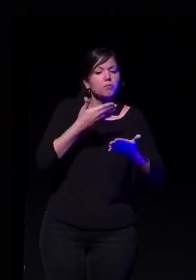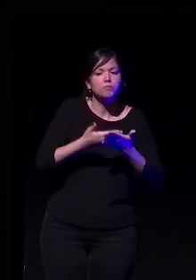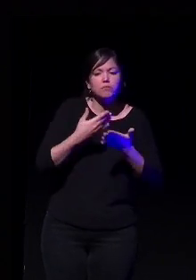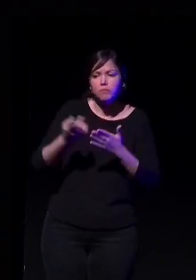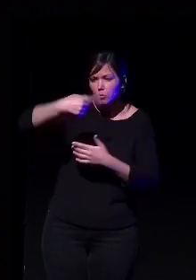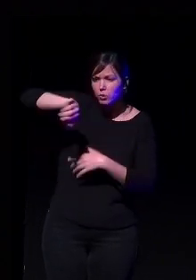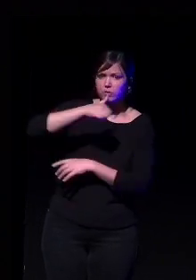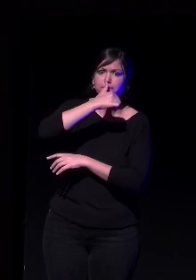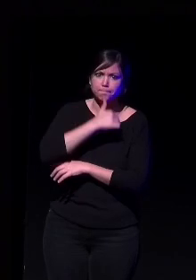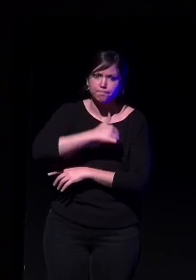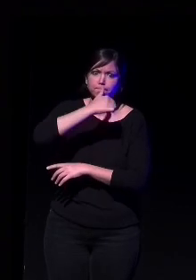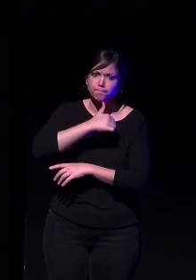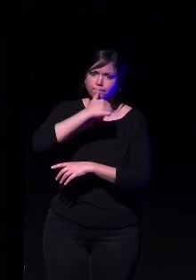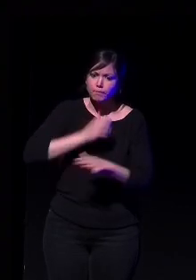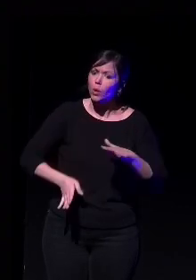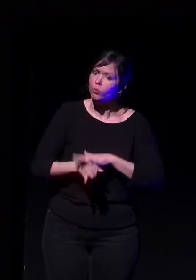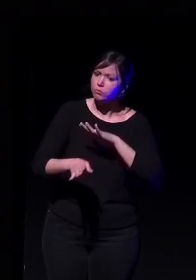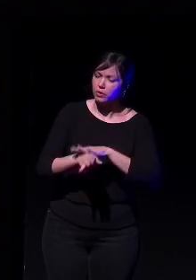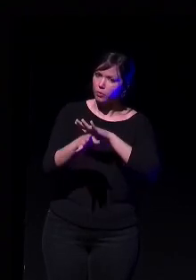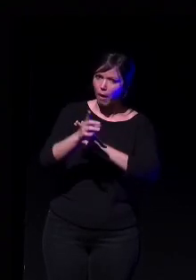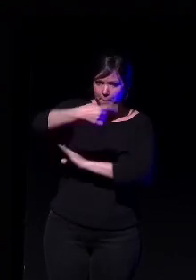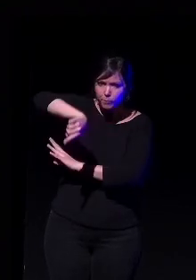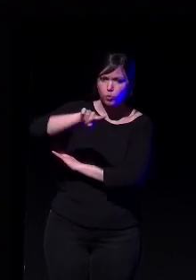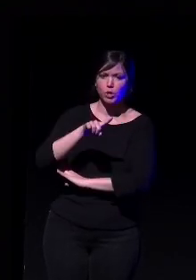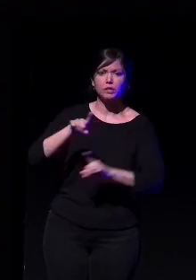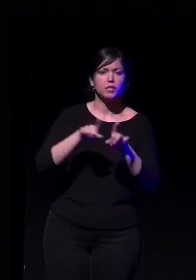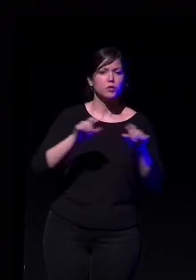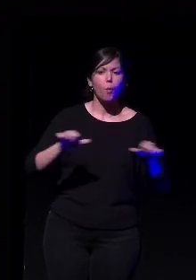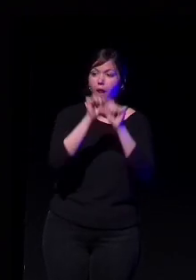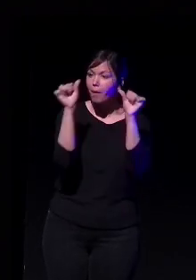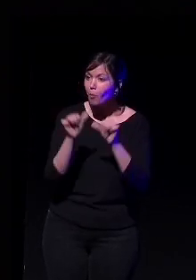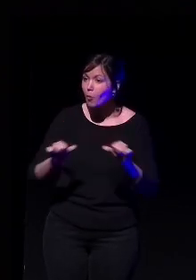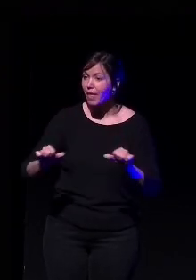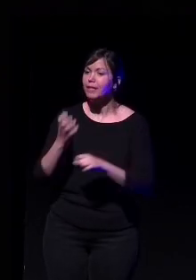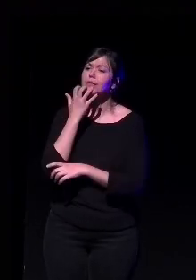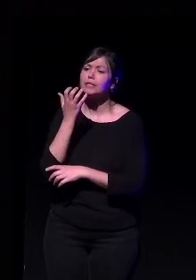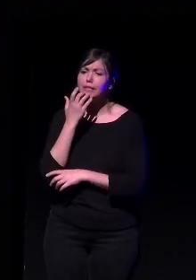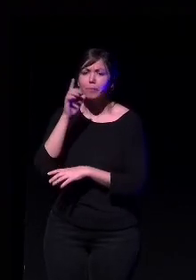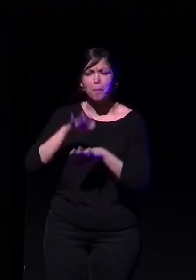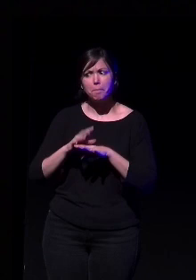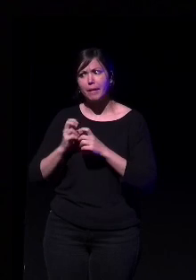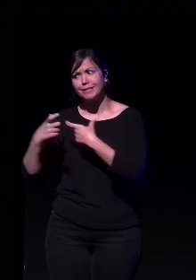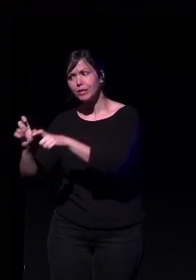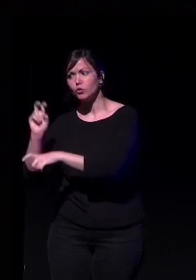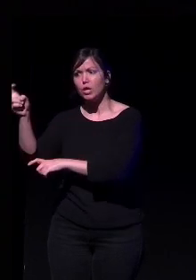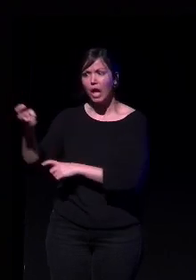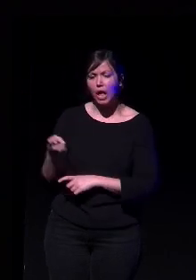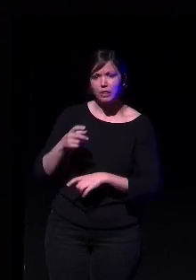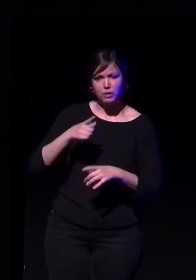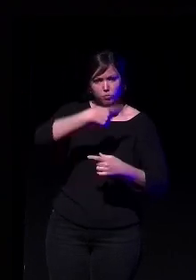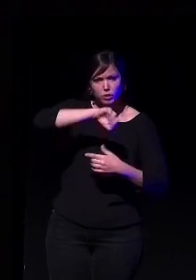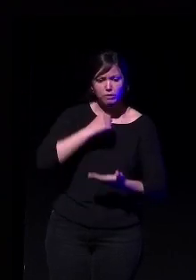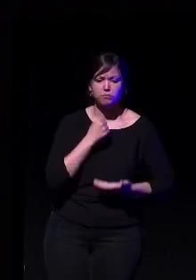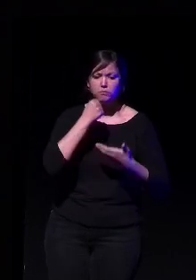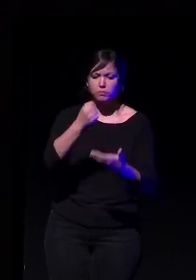vostra resiliència i empenta. Sou model i exemple per altres sectors, liderant actuacions i inversions